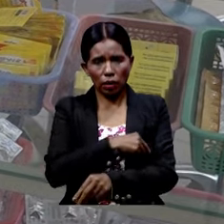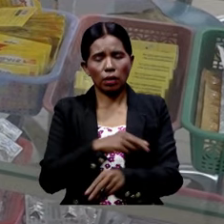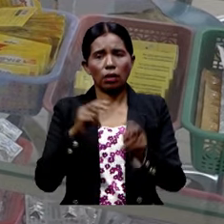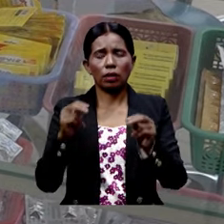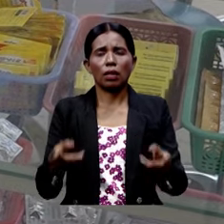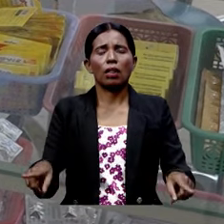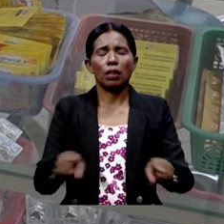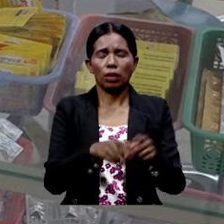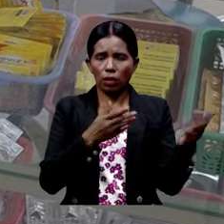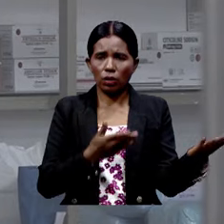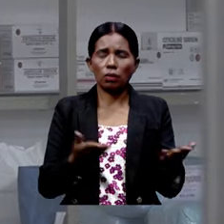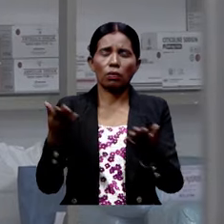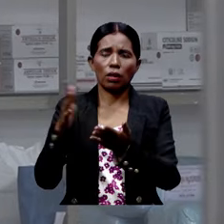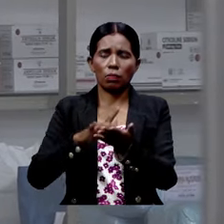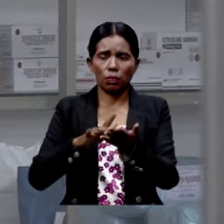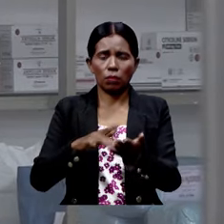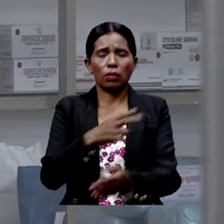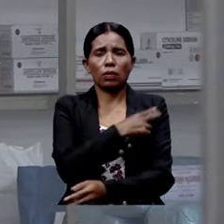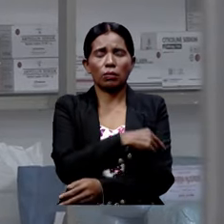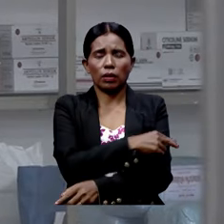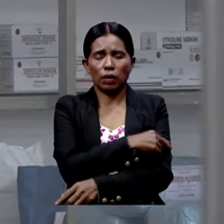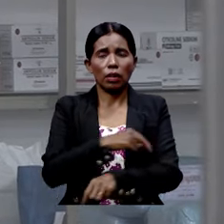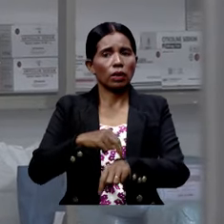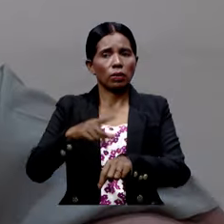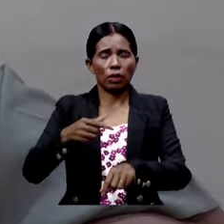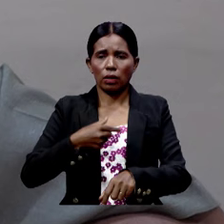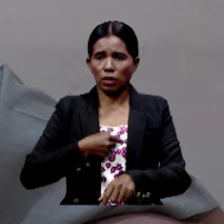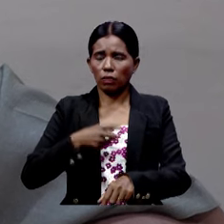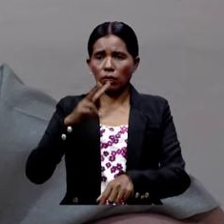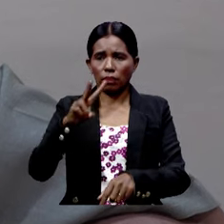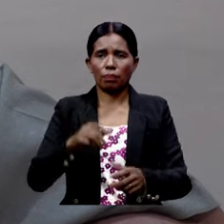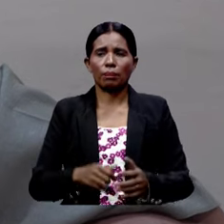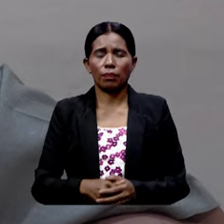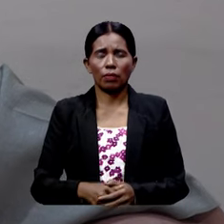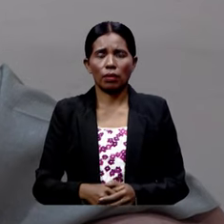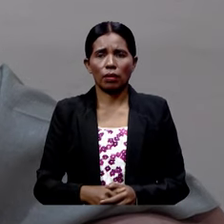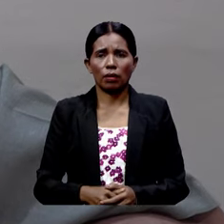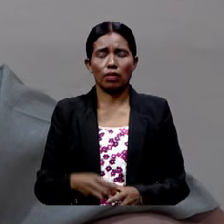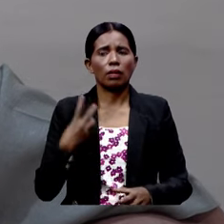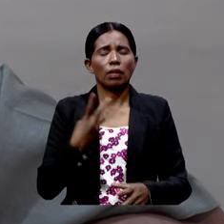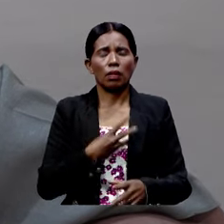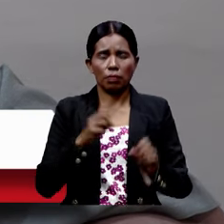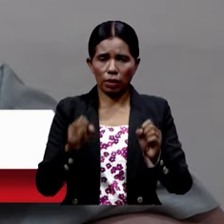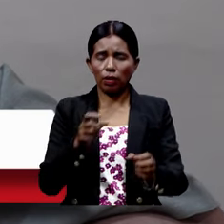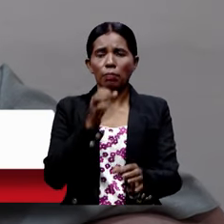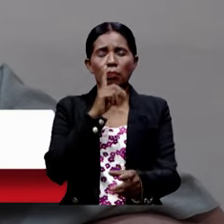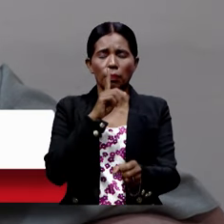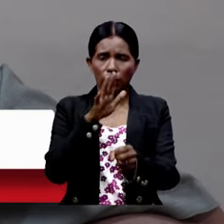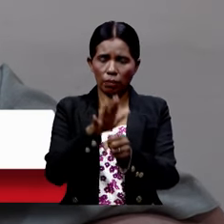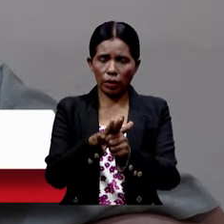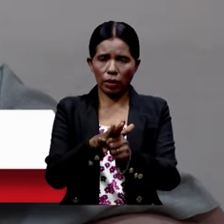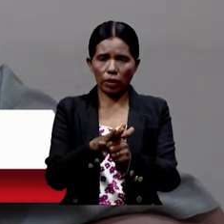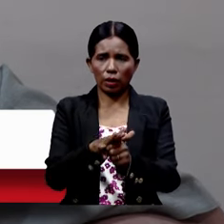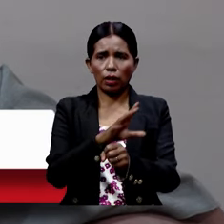dar importadora e moro ba Hospital Nacional Guido Valadares. Kalau memang ada ni apa perjanjian atau apa oke okay, karena